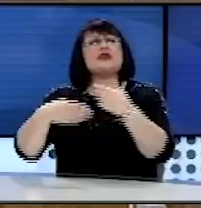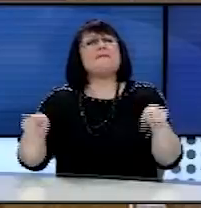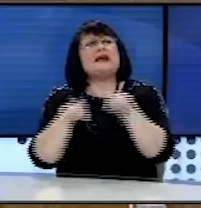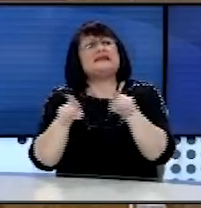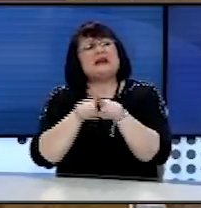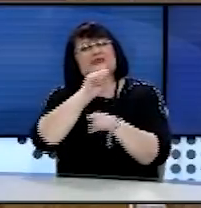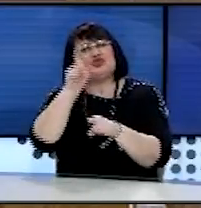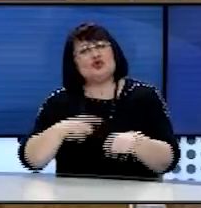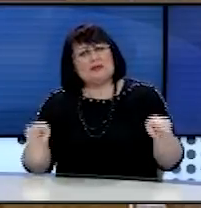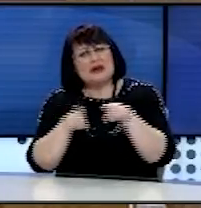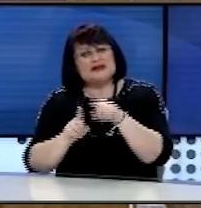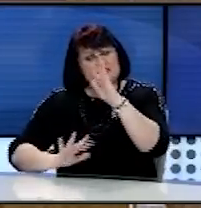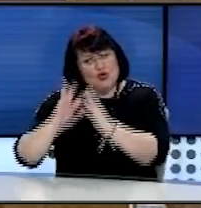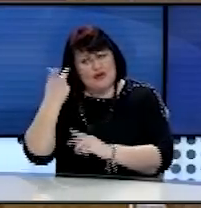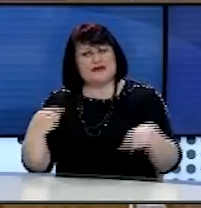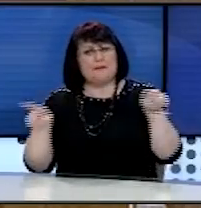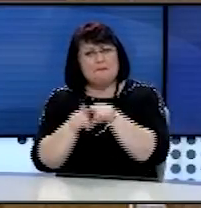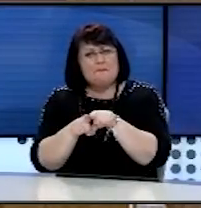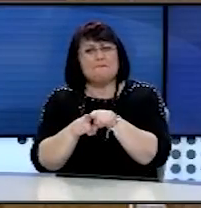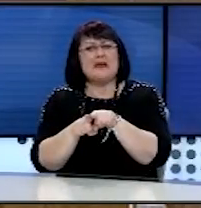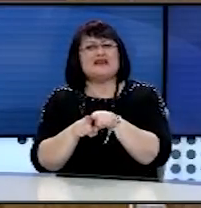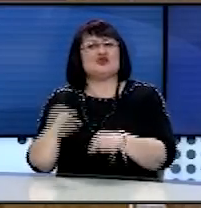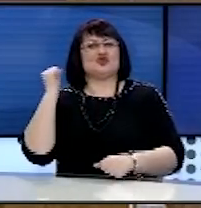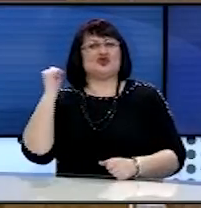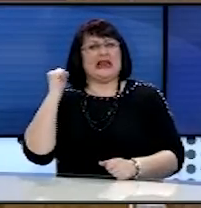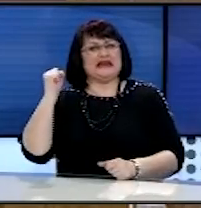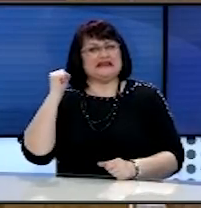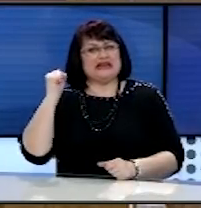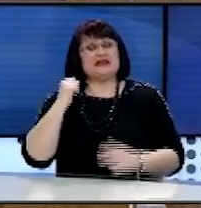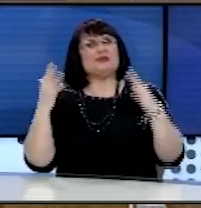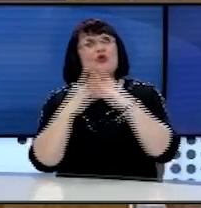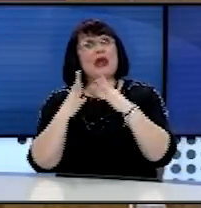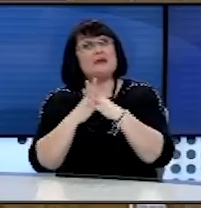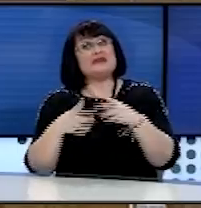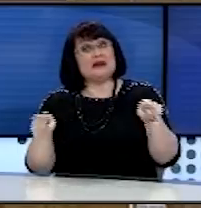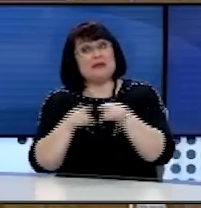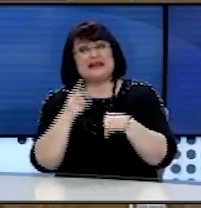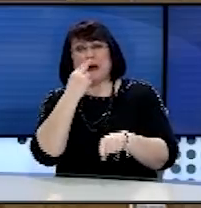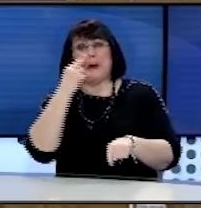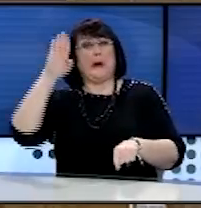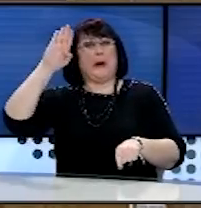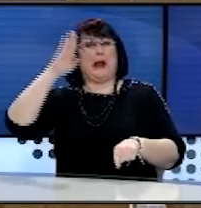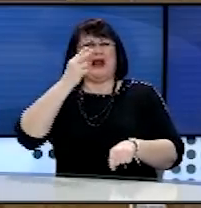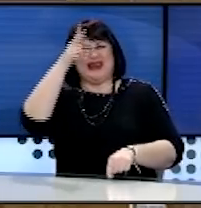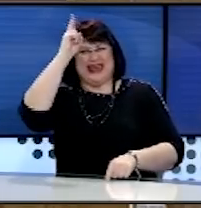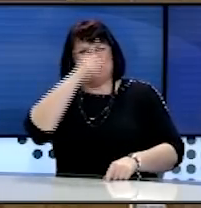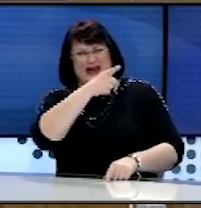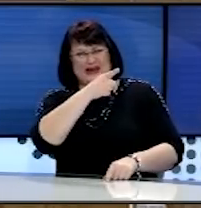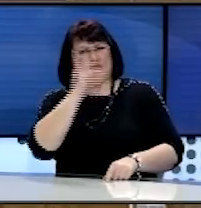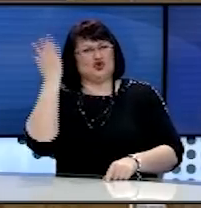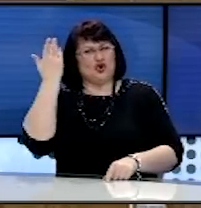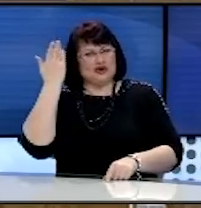μαζί, προόδευσαν μαζί στο πλαίσιο του σοσιαλισμού, πολέμησαν μαζί το ναζισμό, φασισμό, το